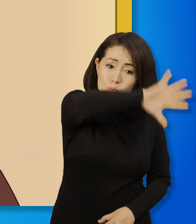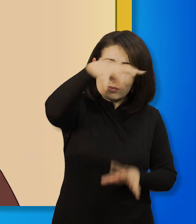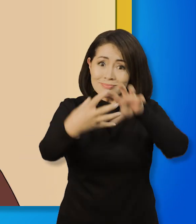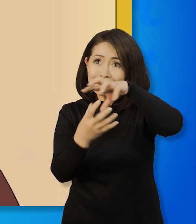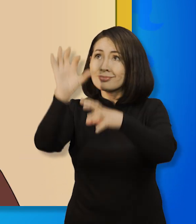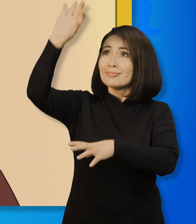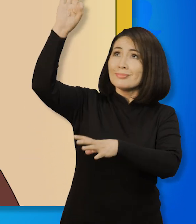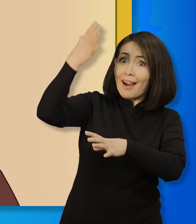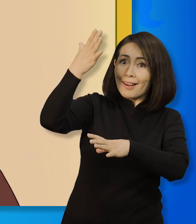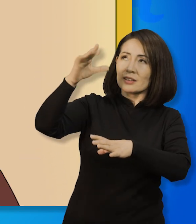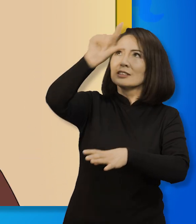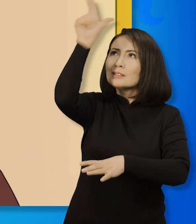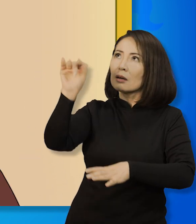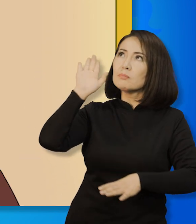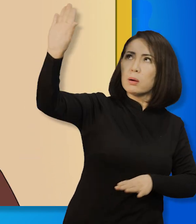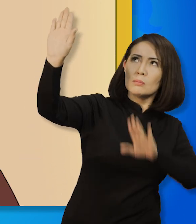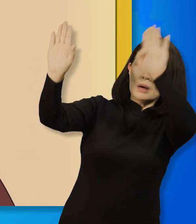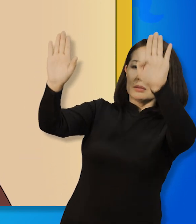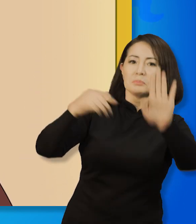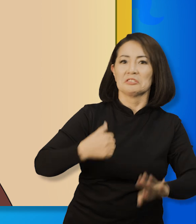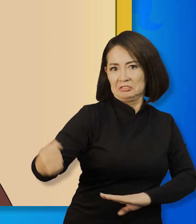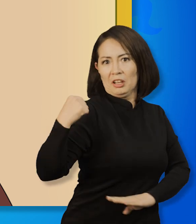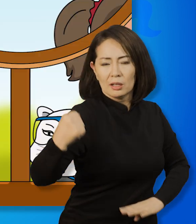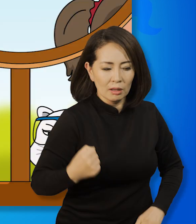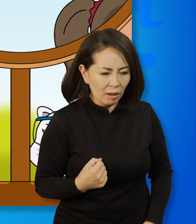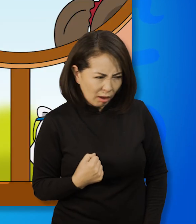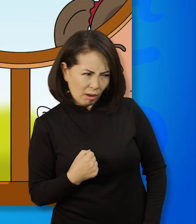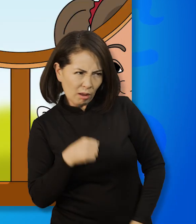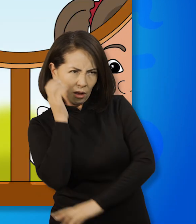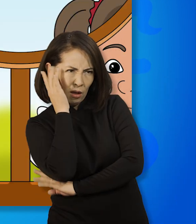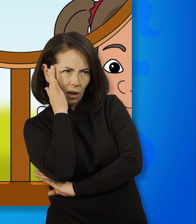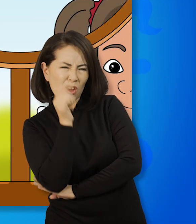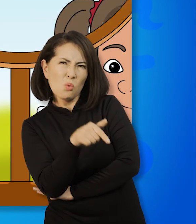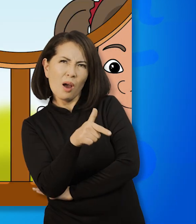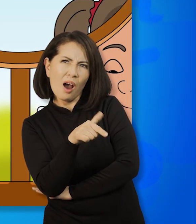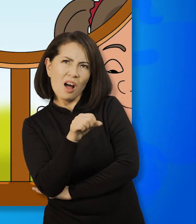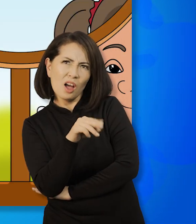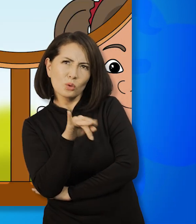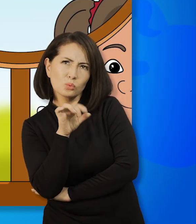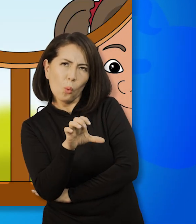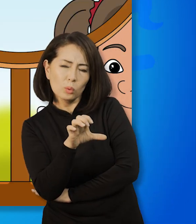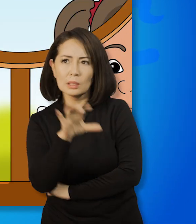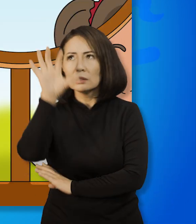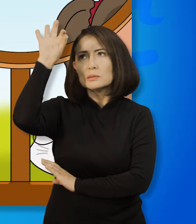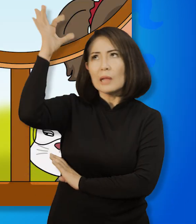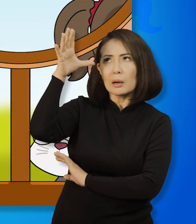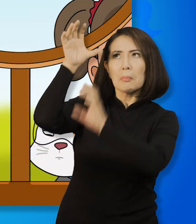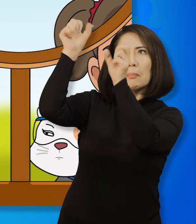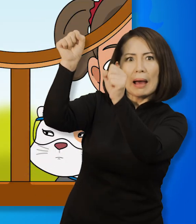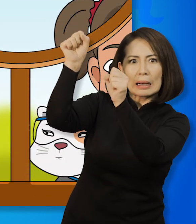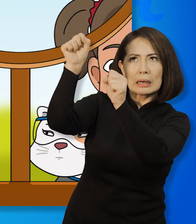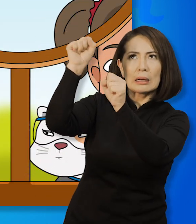Би орчлонгийн нар сарыг саатуулж чадна. Хэн бэжлэхөө? Galactus биш ээ.